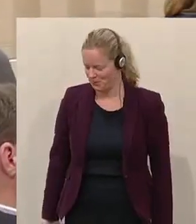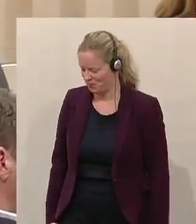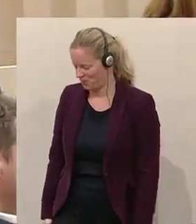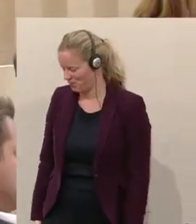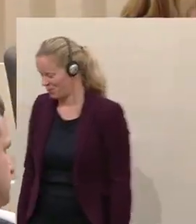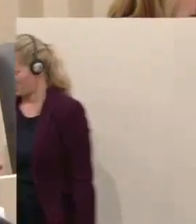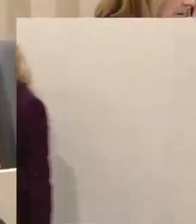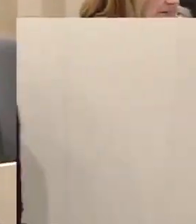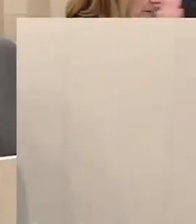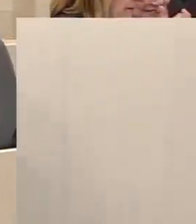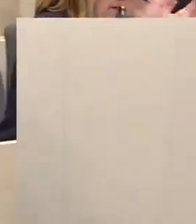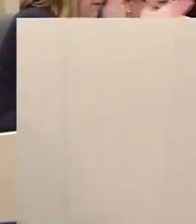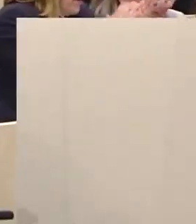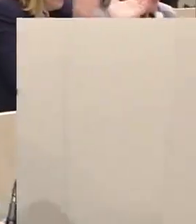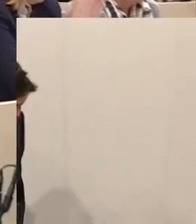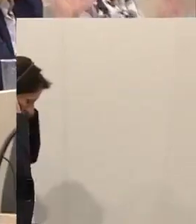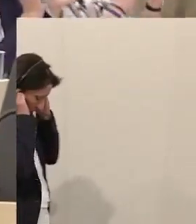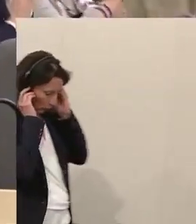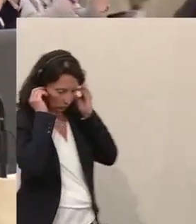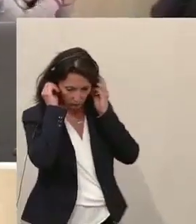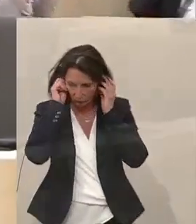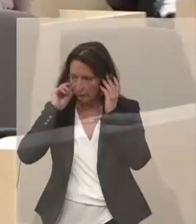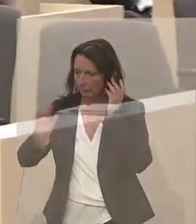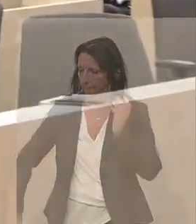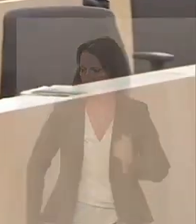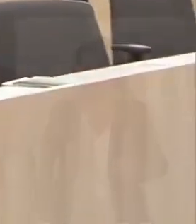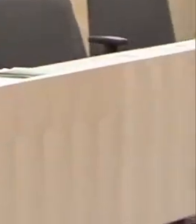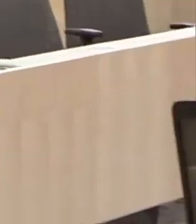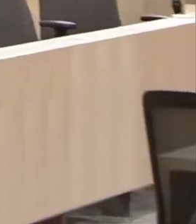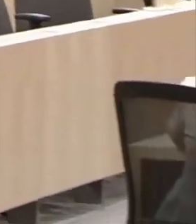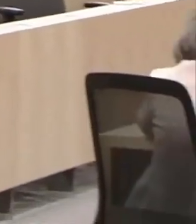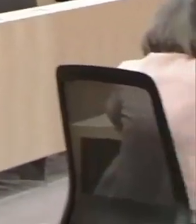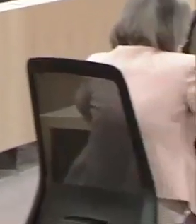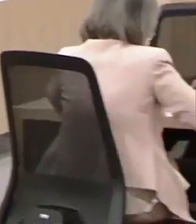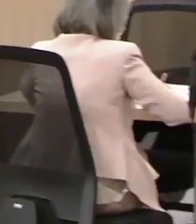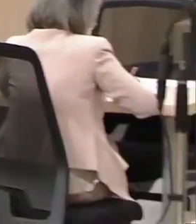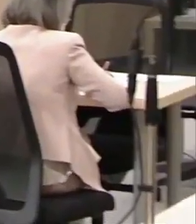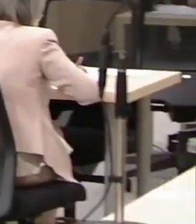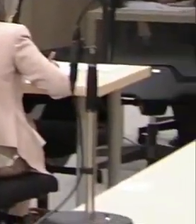Wendelin Mölzer von den Freiheitlichen fordert vermehrten Deutschunterricht für Schülerinnen und Schüler mit Defiziten in diesem Bereich.